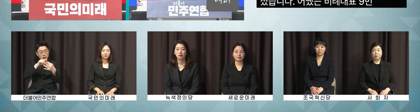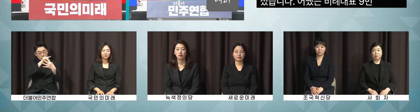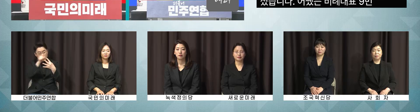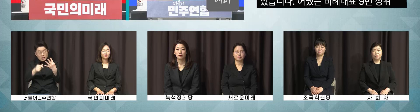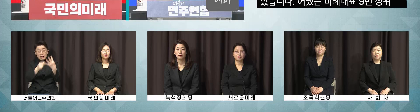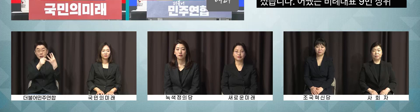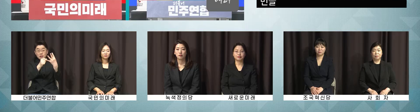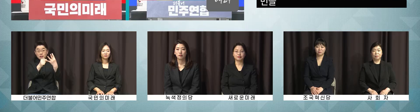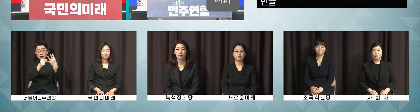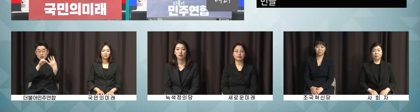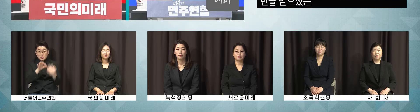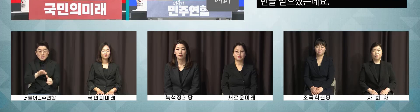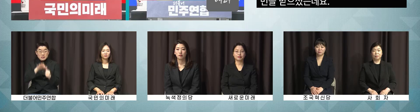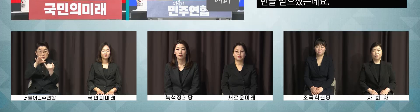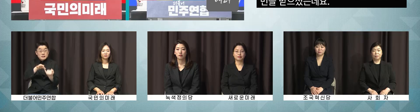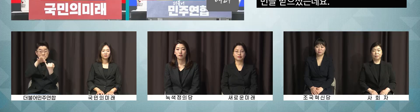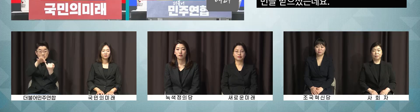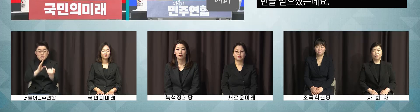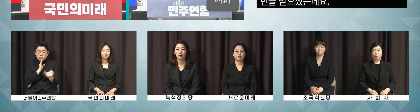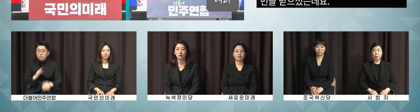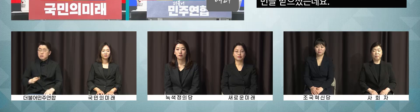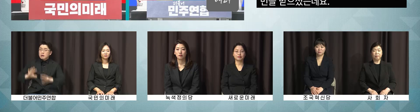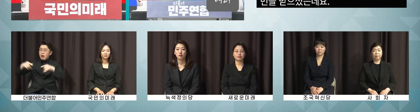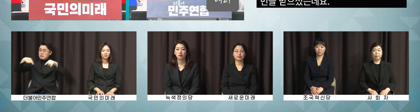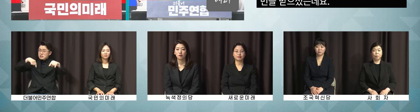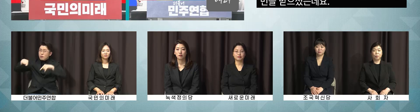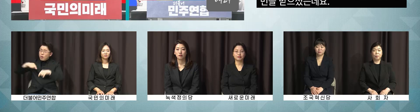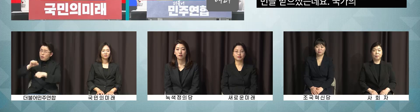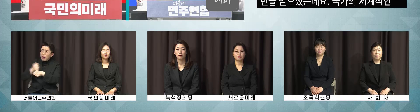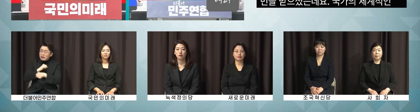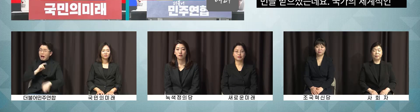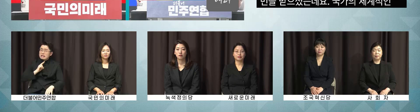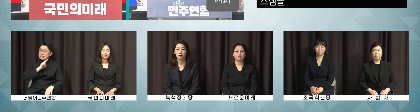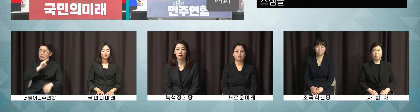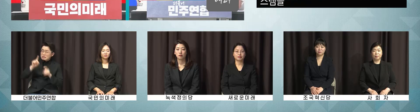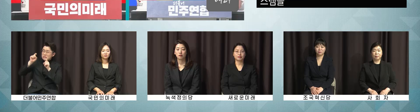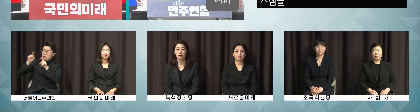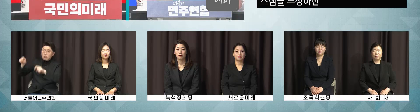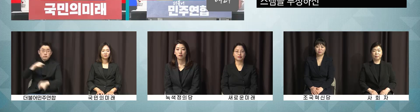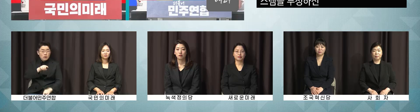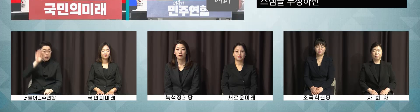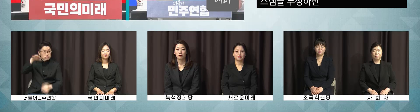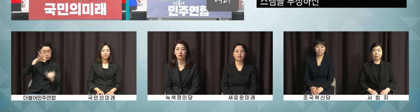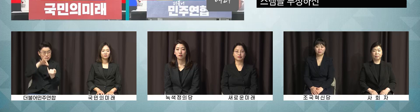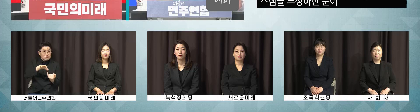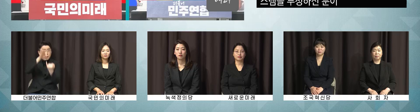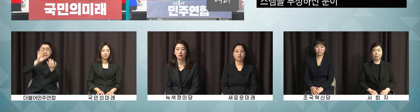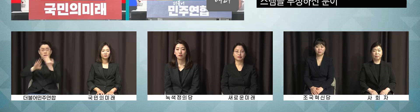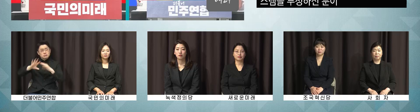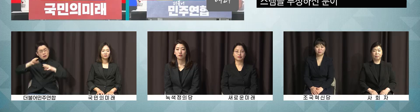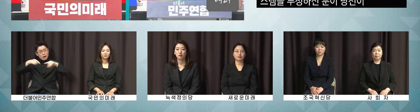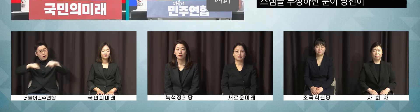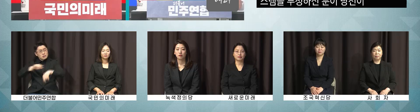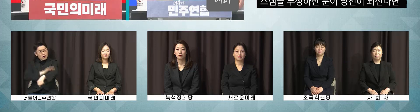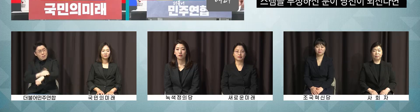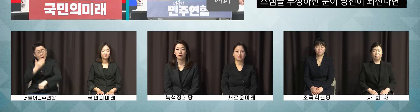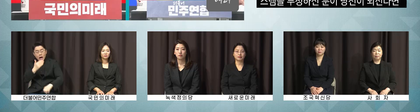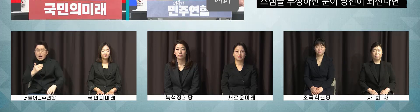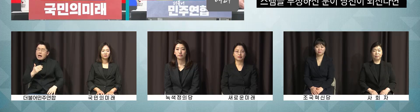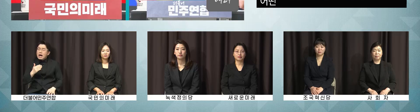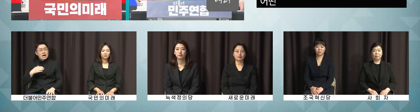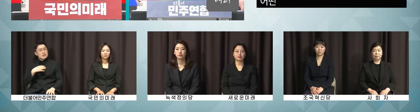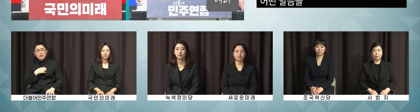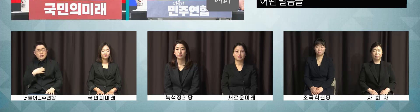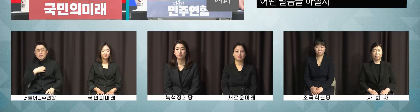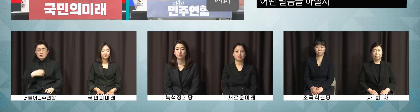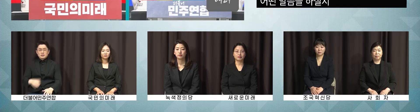체계적인 시스템이나 이런 것들을 부정하는 분이 만약에 당선이 되신다라면 어떤 행동을 하실지 심히 걱정이